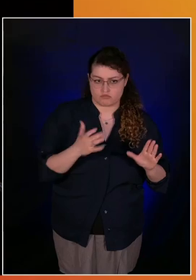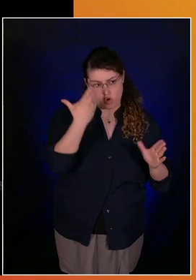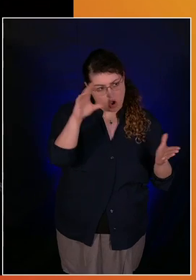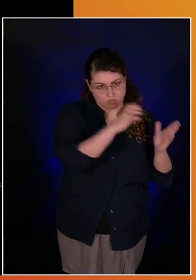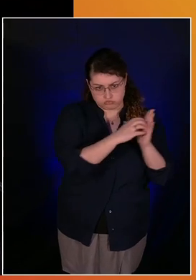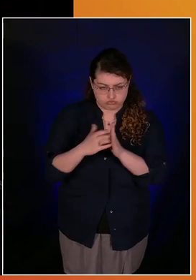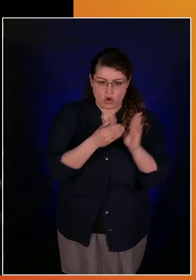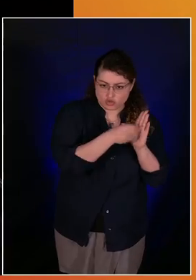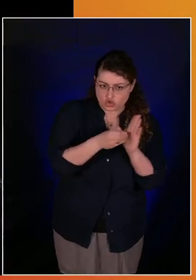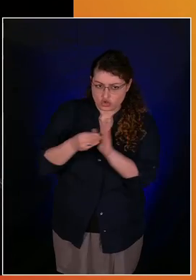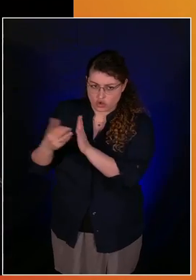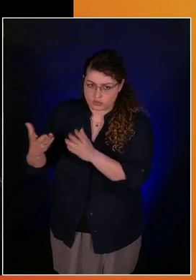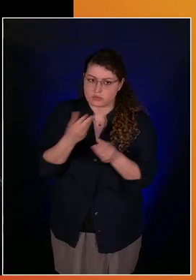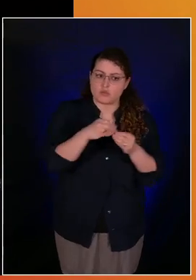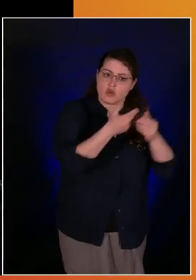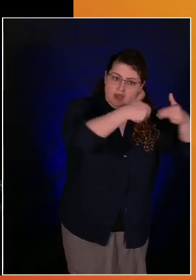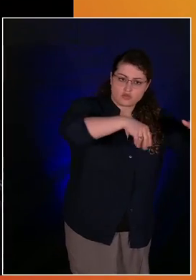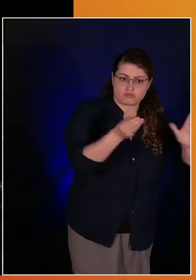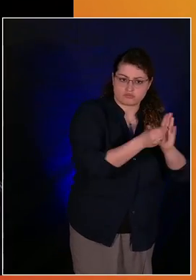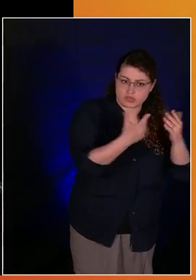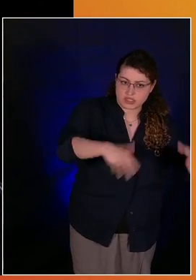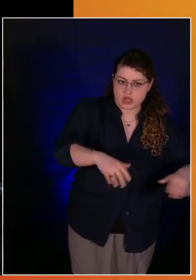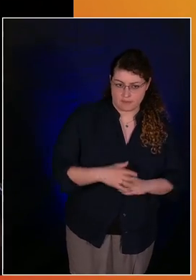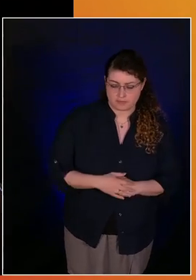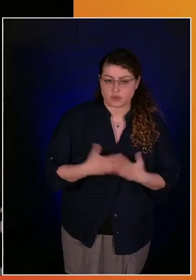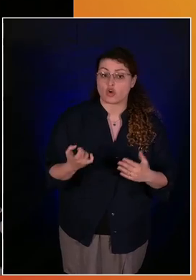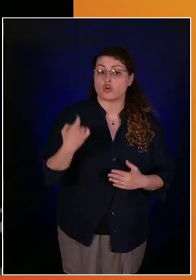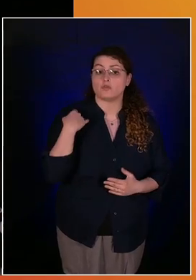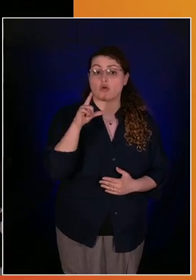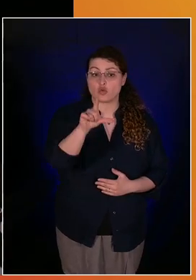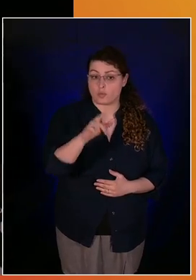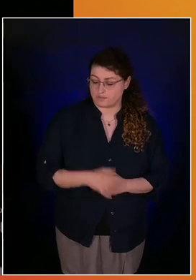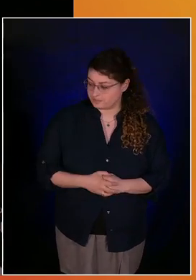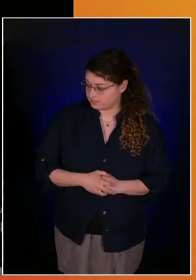c'est rappel de nos préambules des statutes je passe au numéro